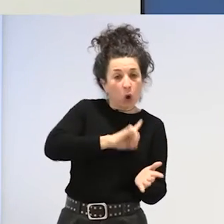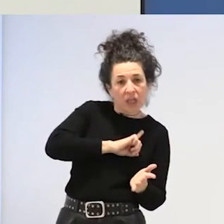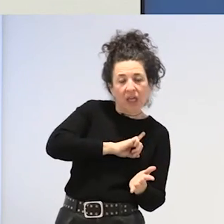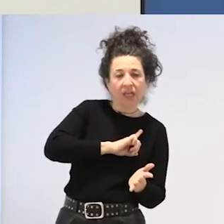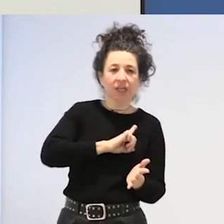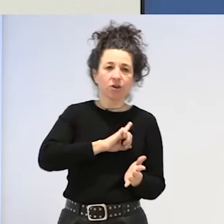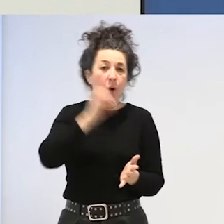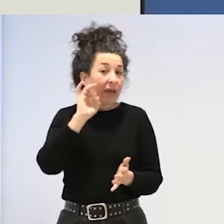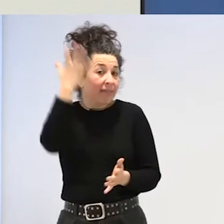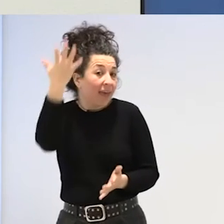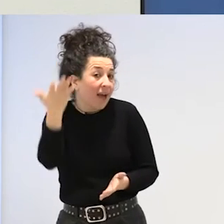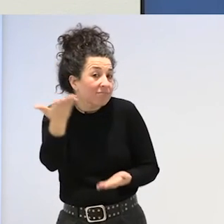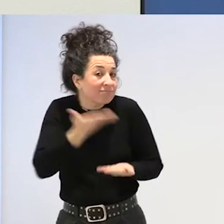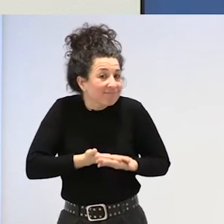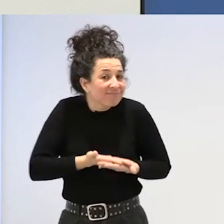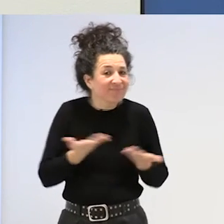Iradokizunak.